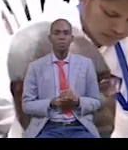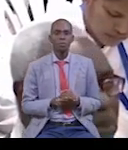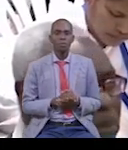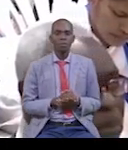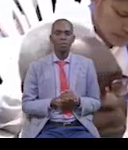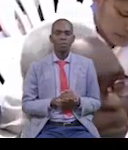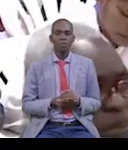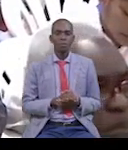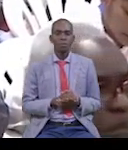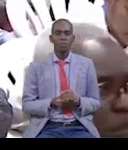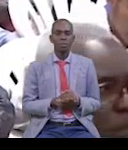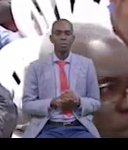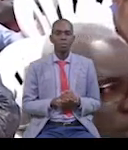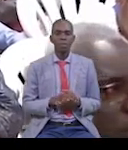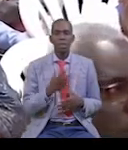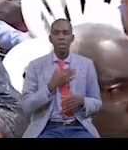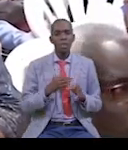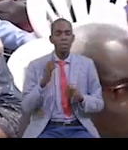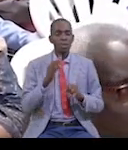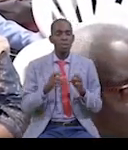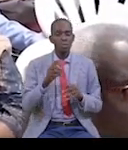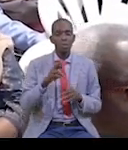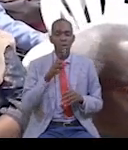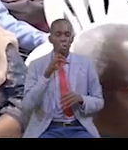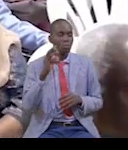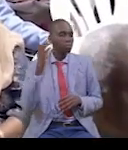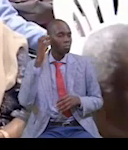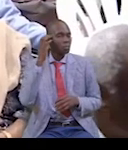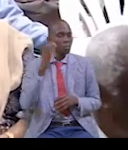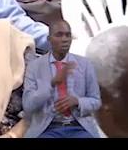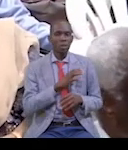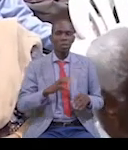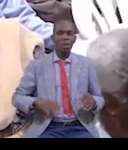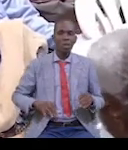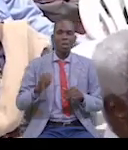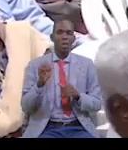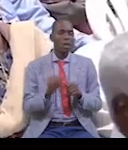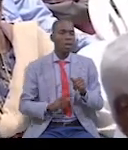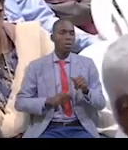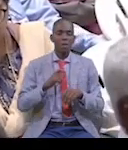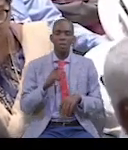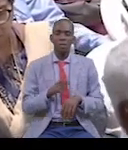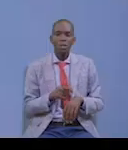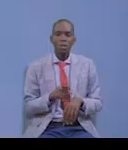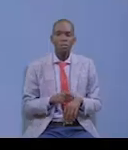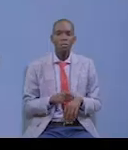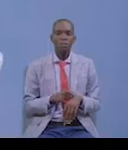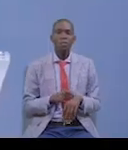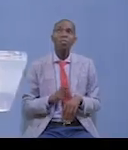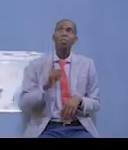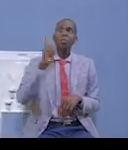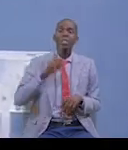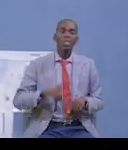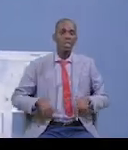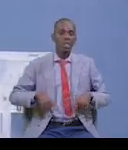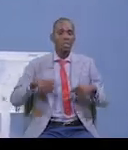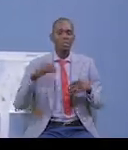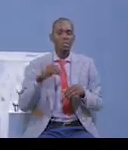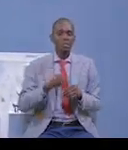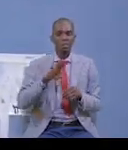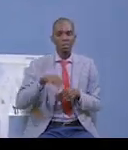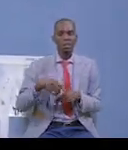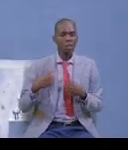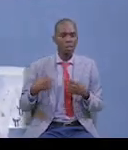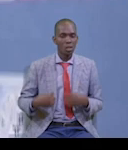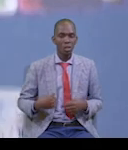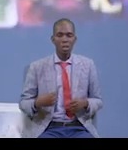కార్యాలయం తీసుకుంటారు. And if you're listening to him every time, మీరు ప్రతిసారి వింటూ ఉంటే he lives in your heart. ఆయన మీ హృదయములో